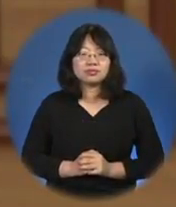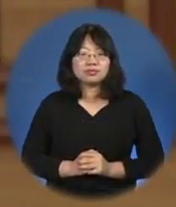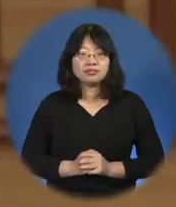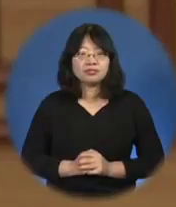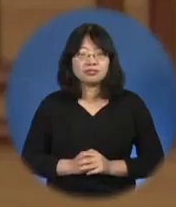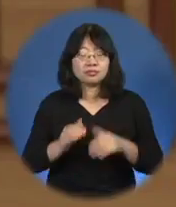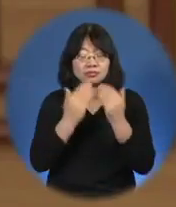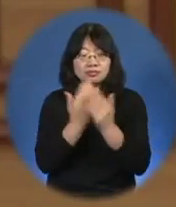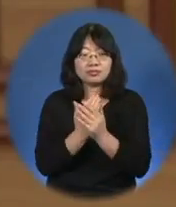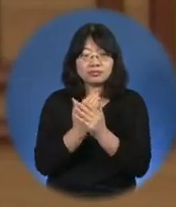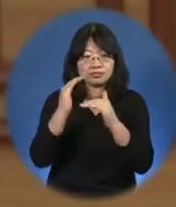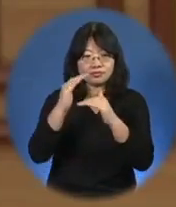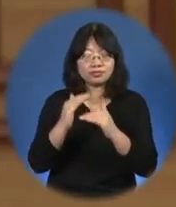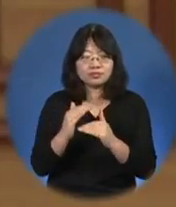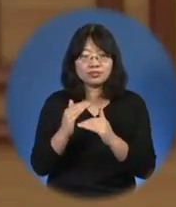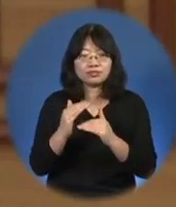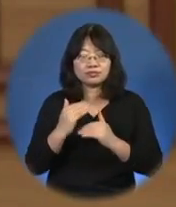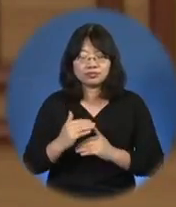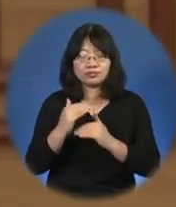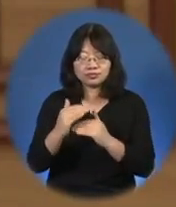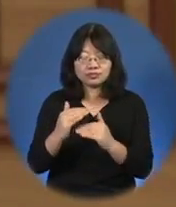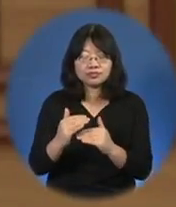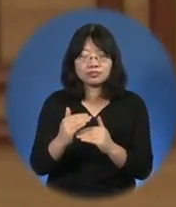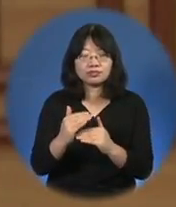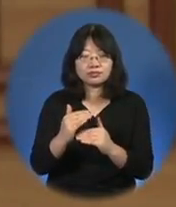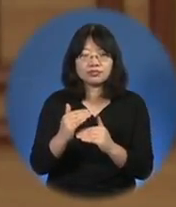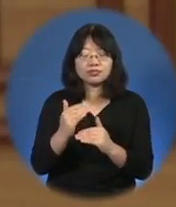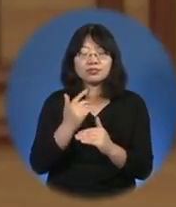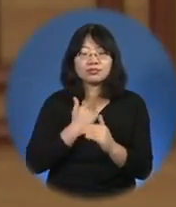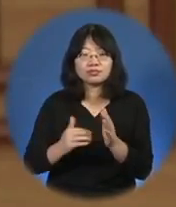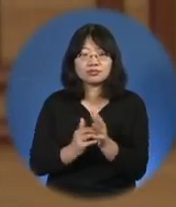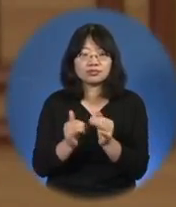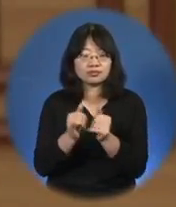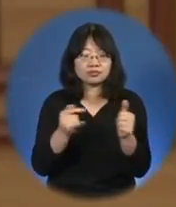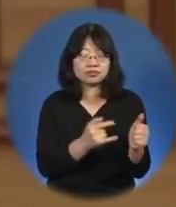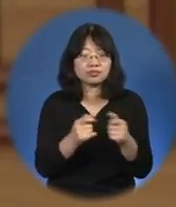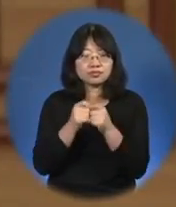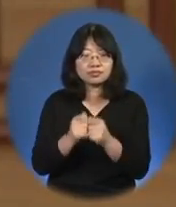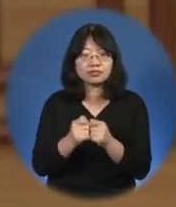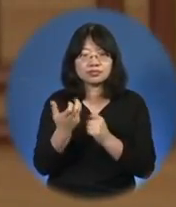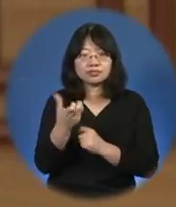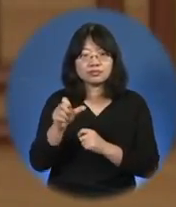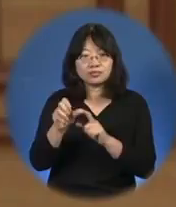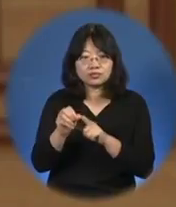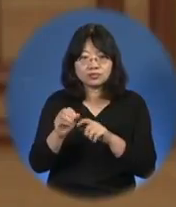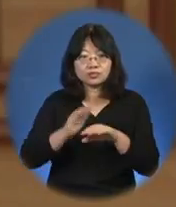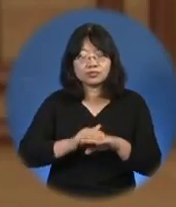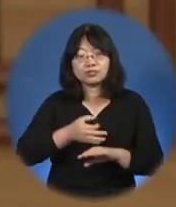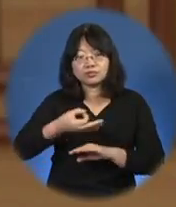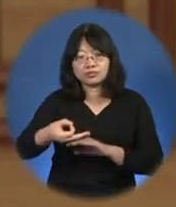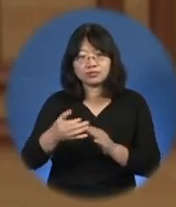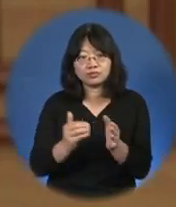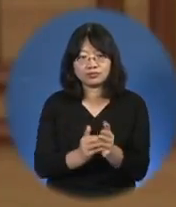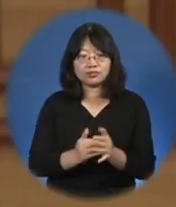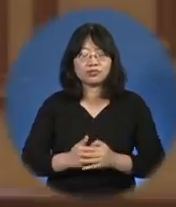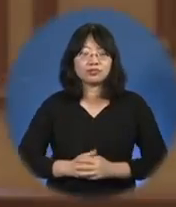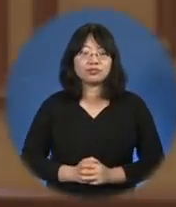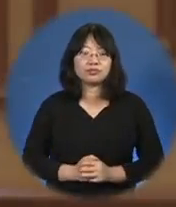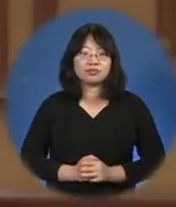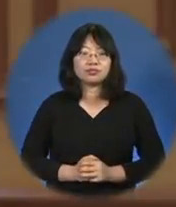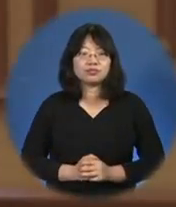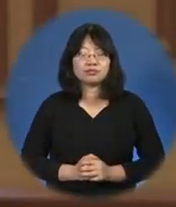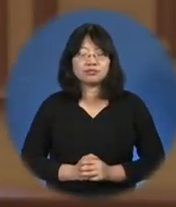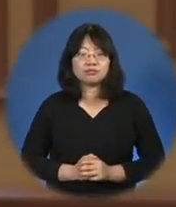전체 과정을 다 밟은 분들한테는 구체적으로는 85만 원의 수당을 드렸습니다. 85만 원?